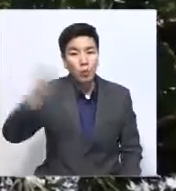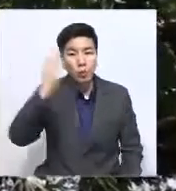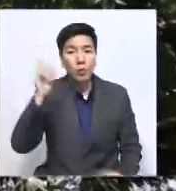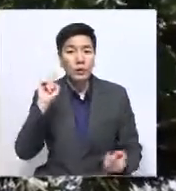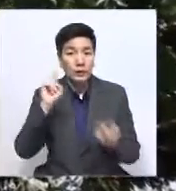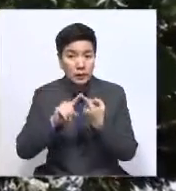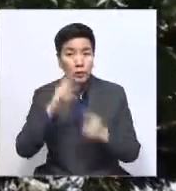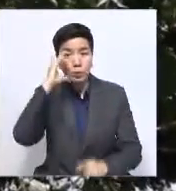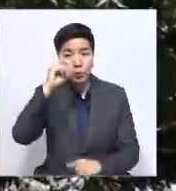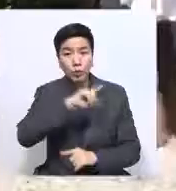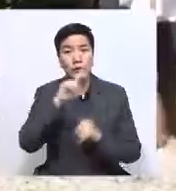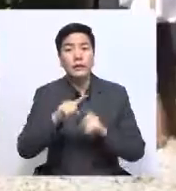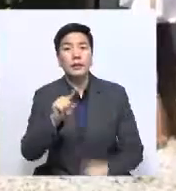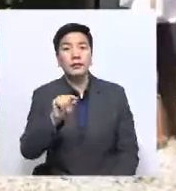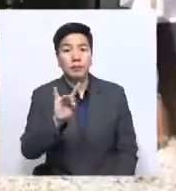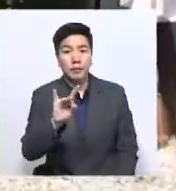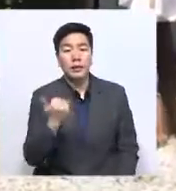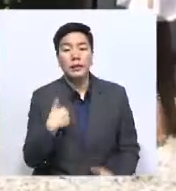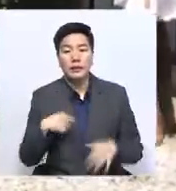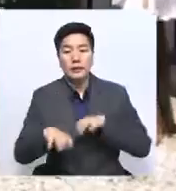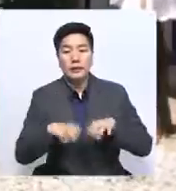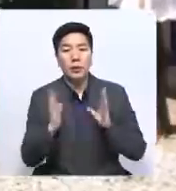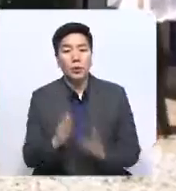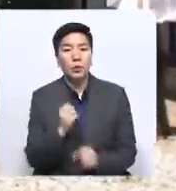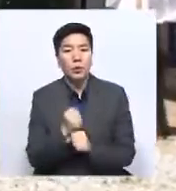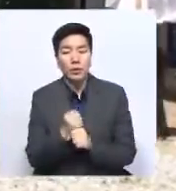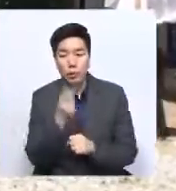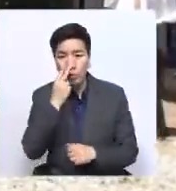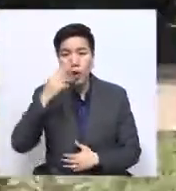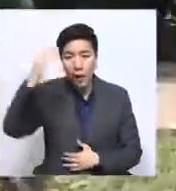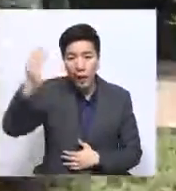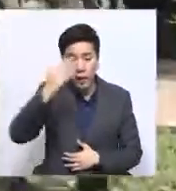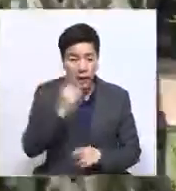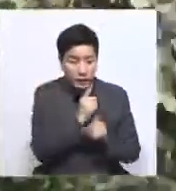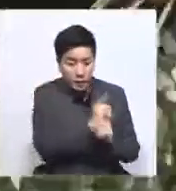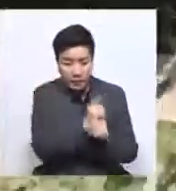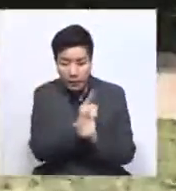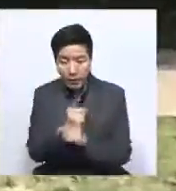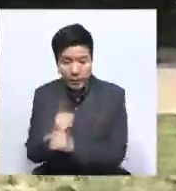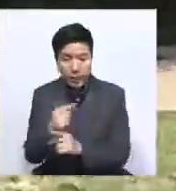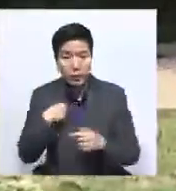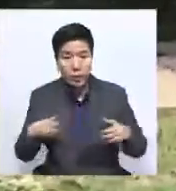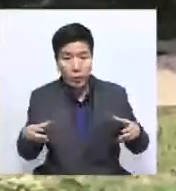งวันพรุ่งนี้28เมษายนโดยมีการจัดเจ้าหน้าที่ติดตามสภาพอากาศพร้อมจัดชุด